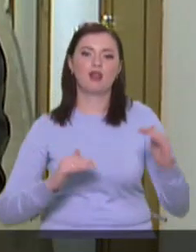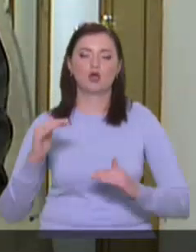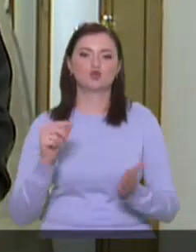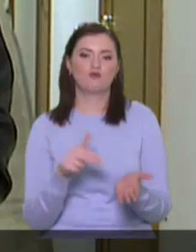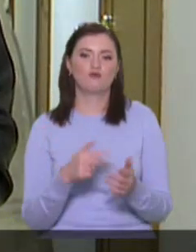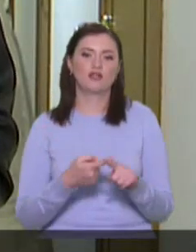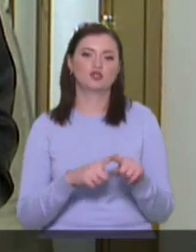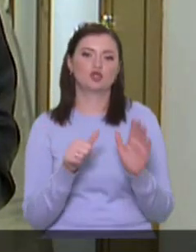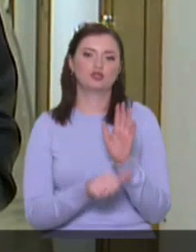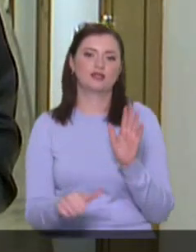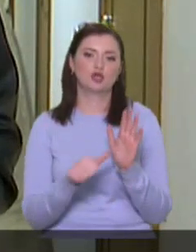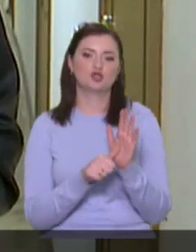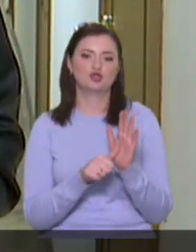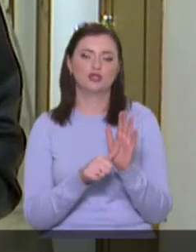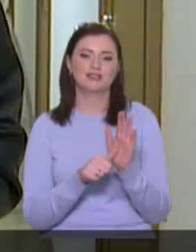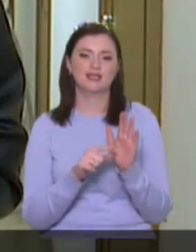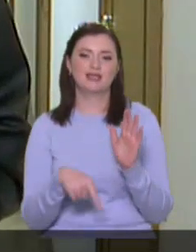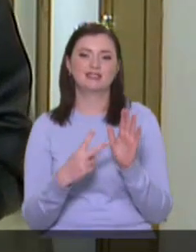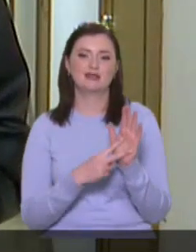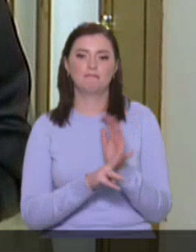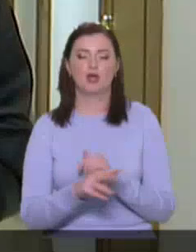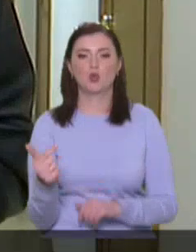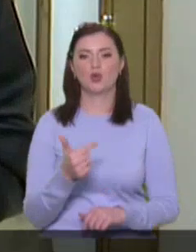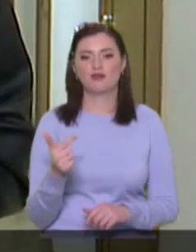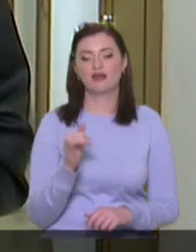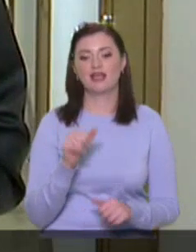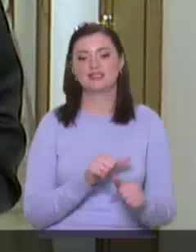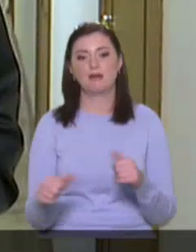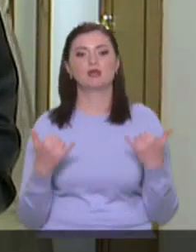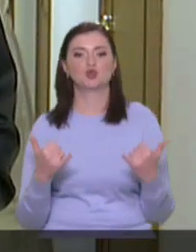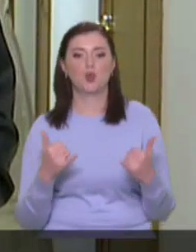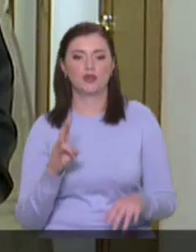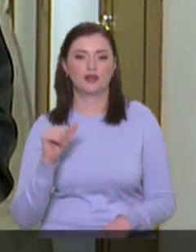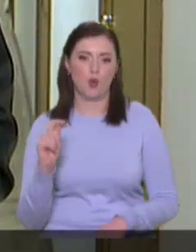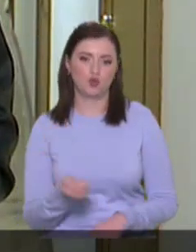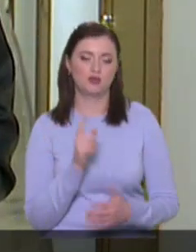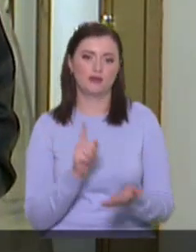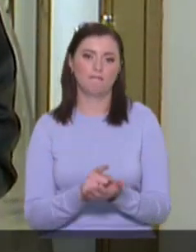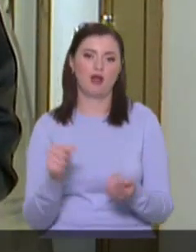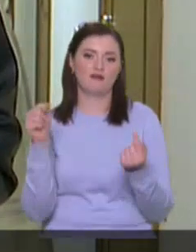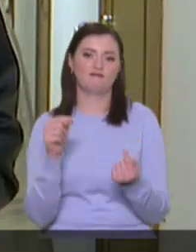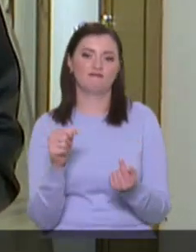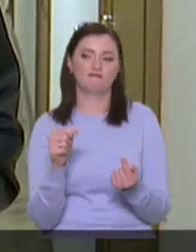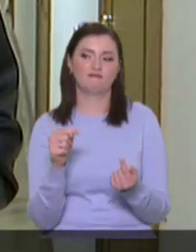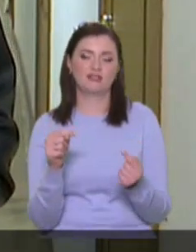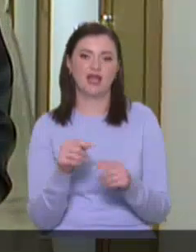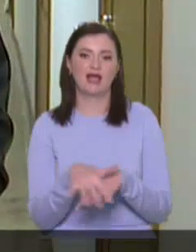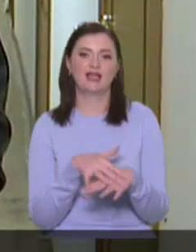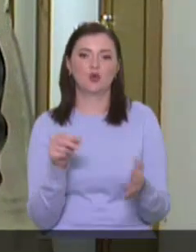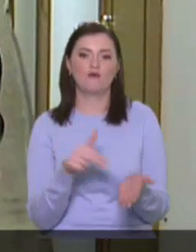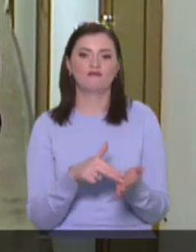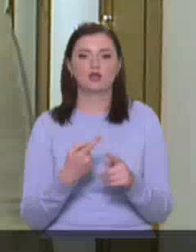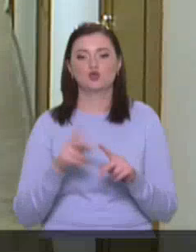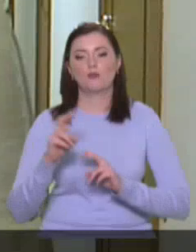це 66,7 мільйонів гривень. І саме сьогодні на аукціоні мала визначитися ринкова вартість цього підприємства. Як я